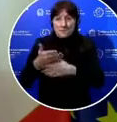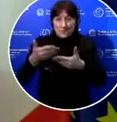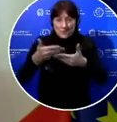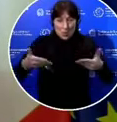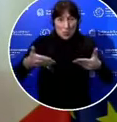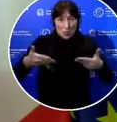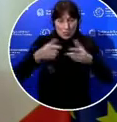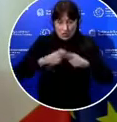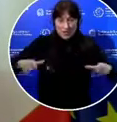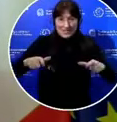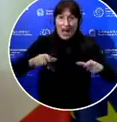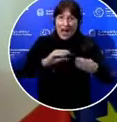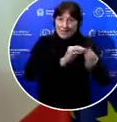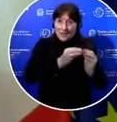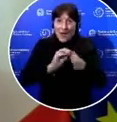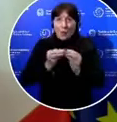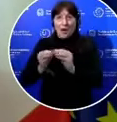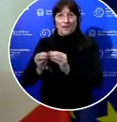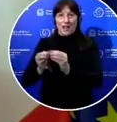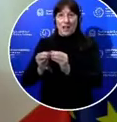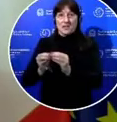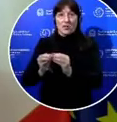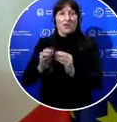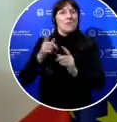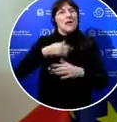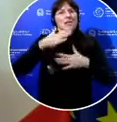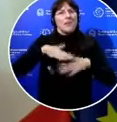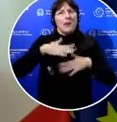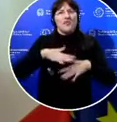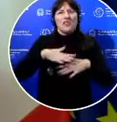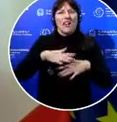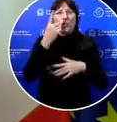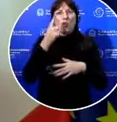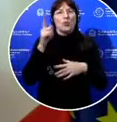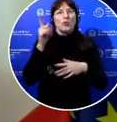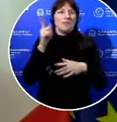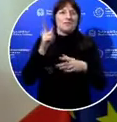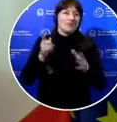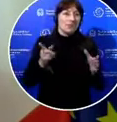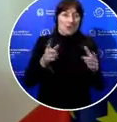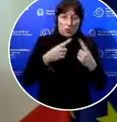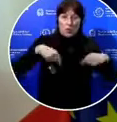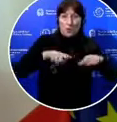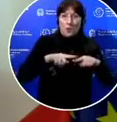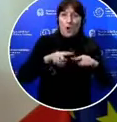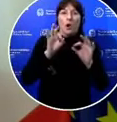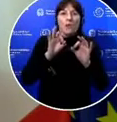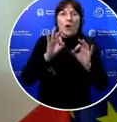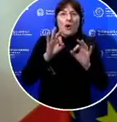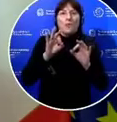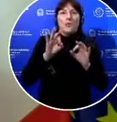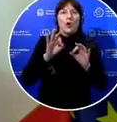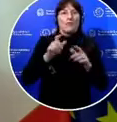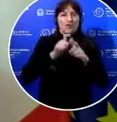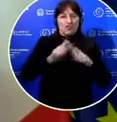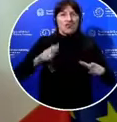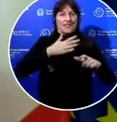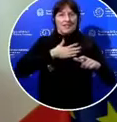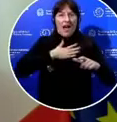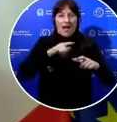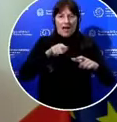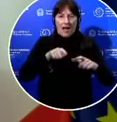nel piano. Mi fa piacere che una sessione di queste giornate sia stata dedicata al tema delle nostre